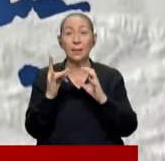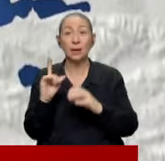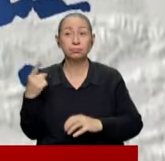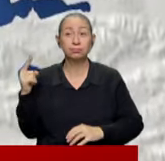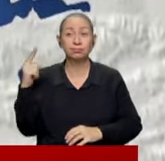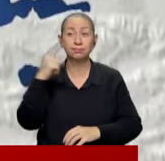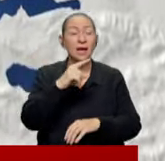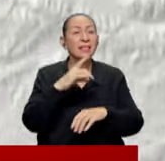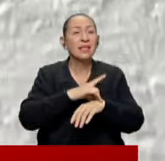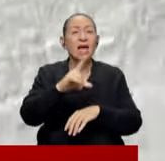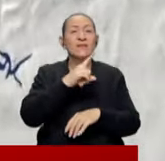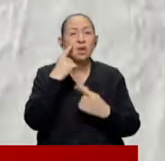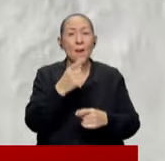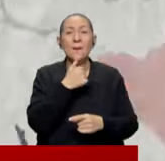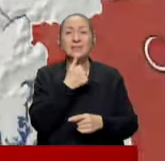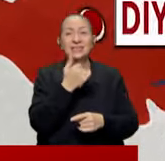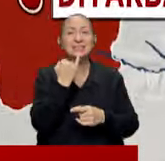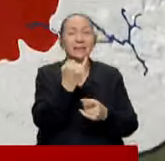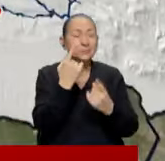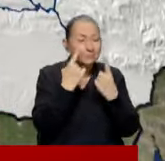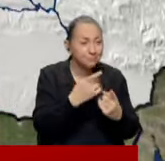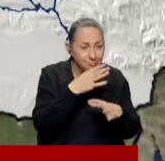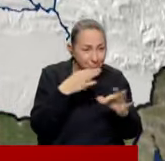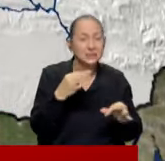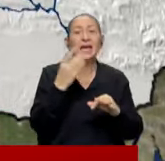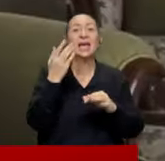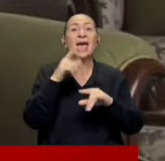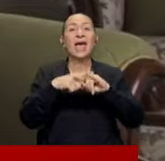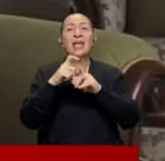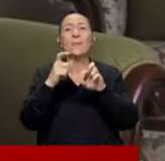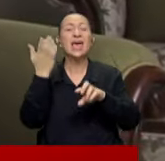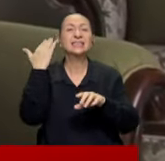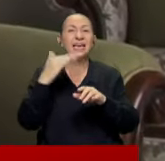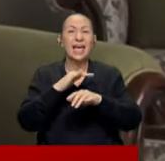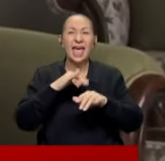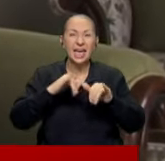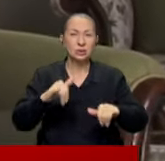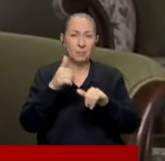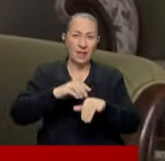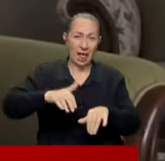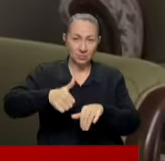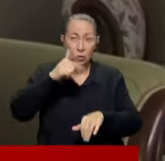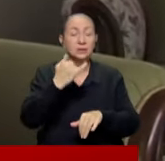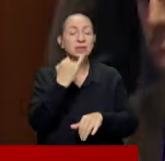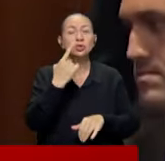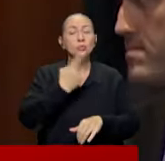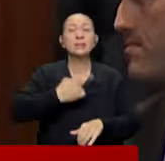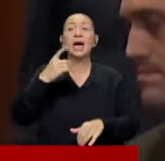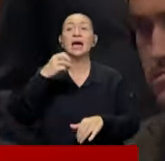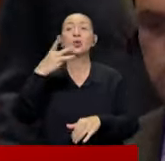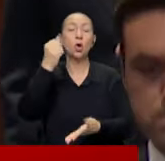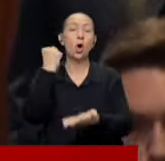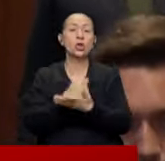Diyarbakır'a tedavi gören babasını ziyarete götürülen HDP'nin eski eş genel başkanı Selahattin Demirtaş, o ziyaretin Cumhurbaşkanı